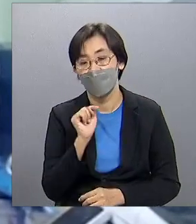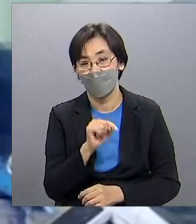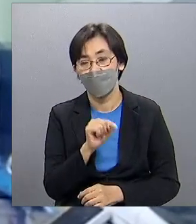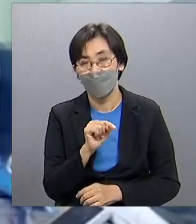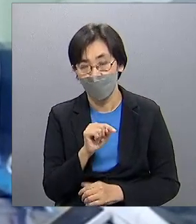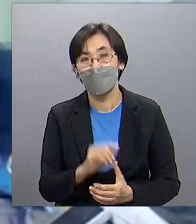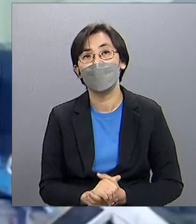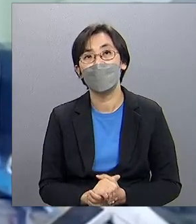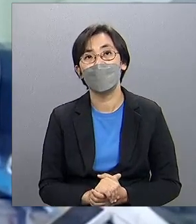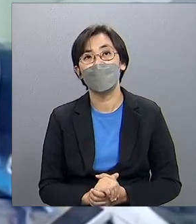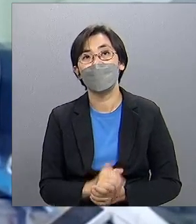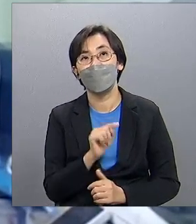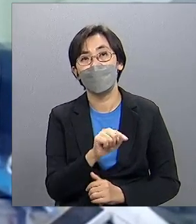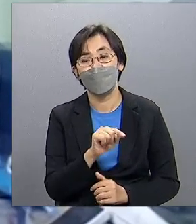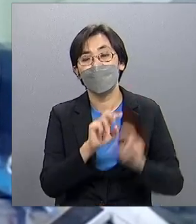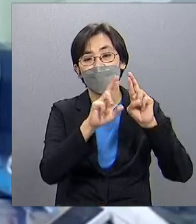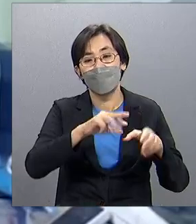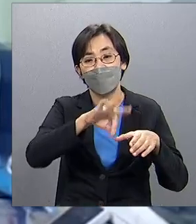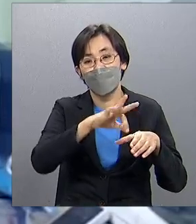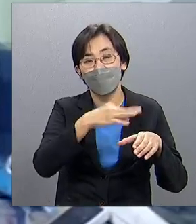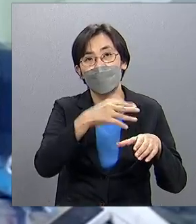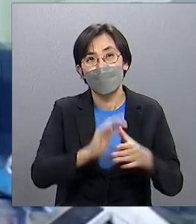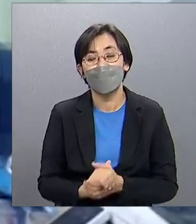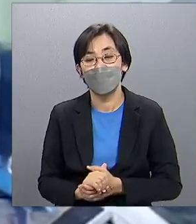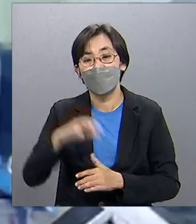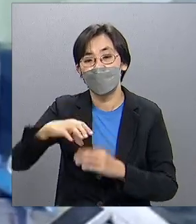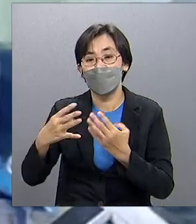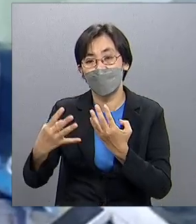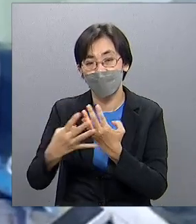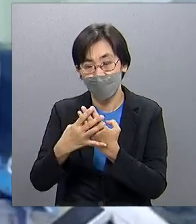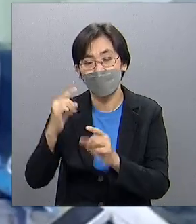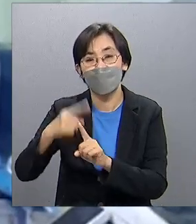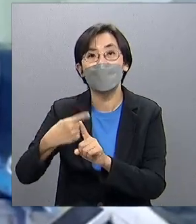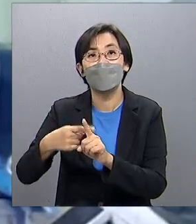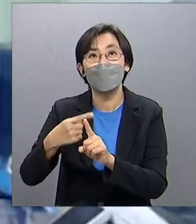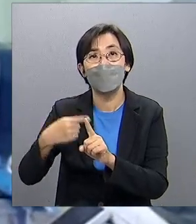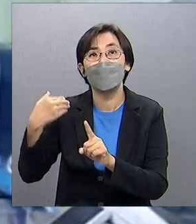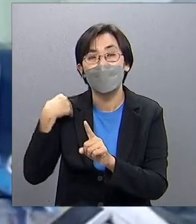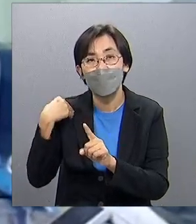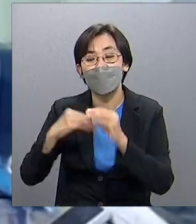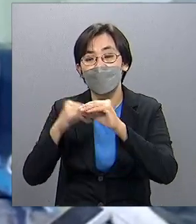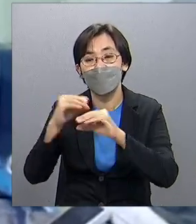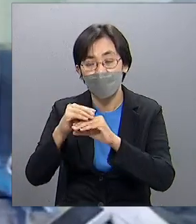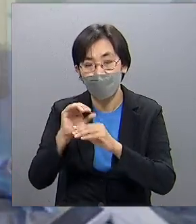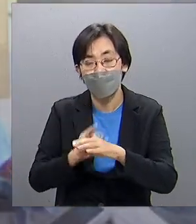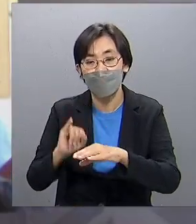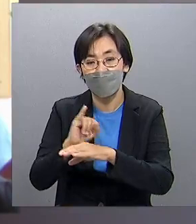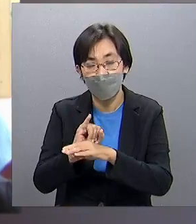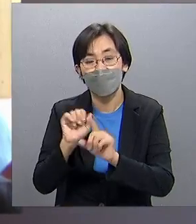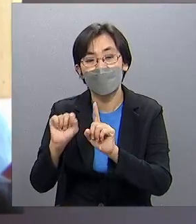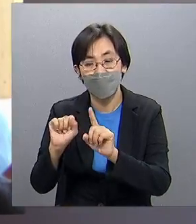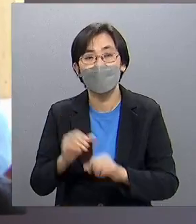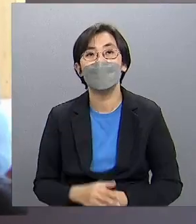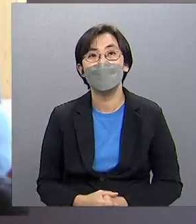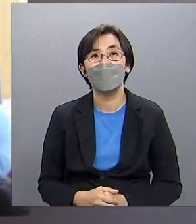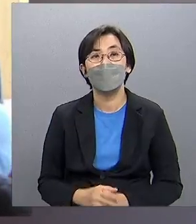ตยแล้วนะคะทางเรือนจำชั่วคราวบ้านห้วยเตยก็จะยังมีโครงการ1ไร่1แสนนะคะแล้วก็โครงการโคกหนองน